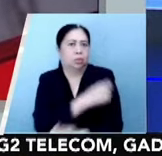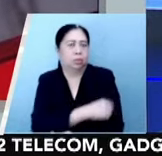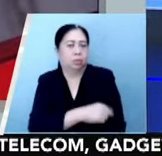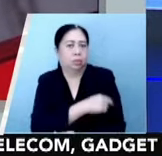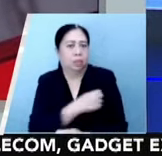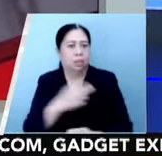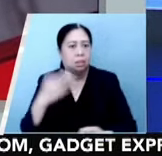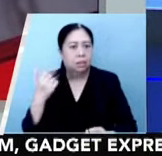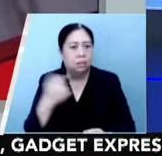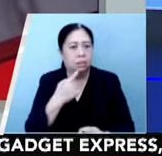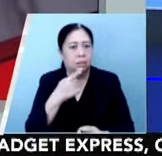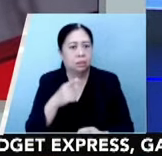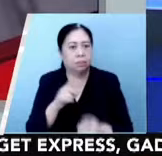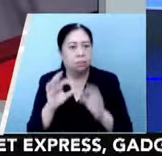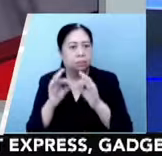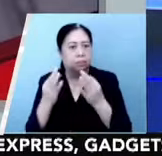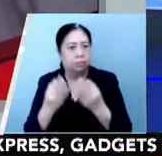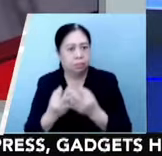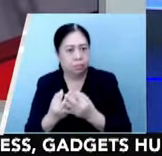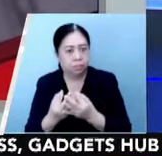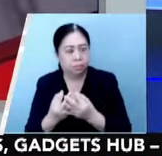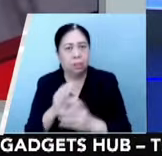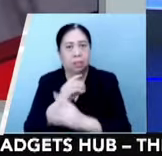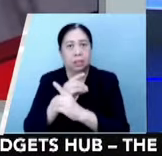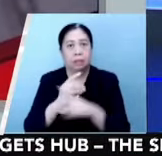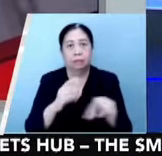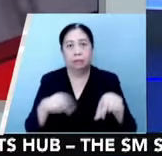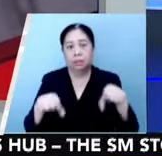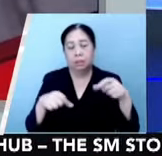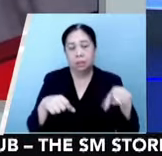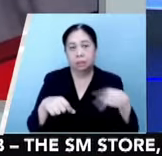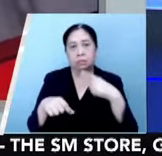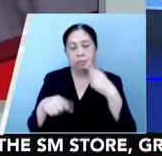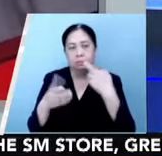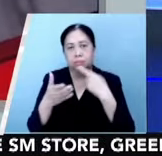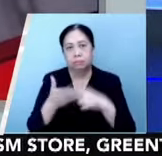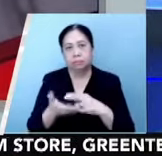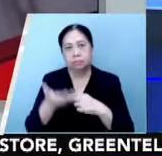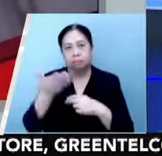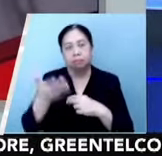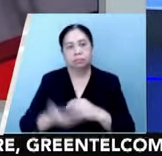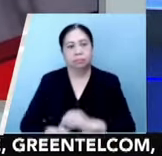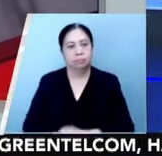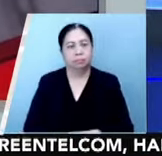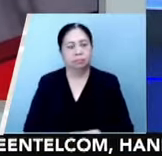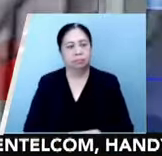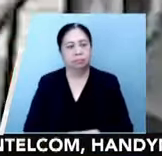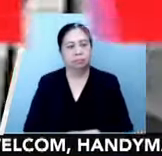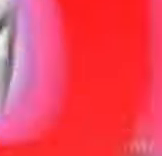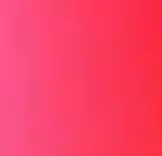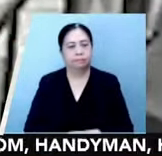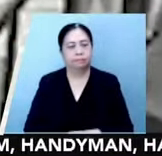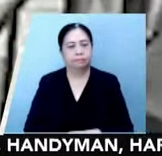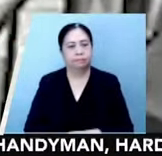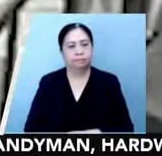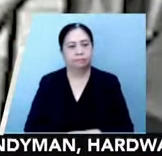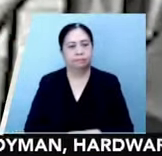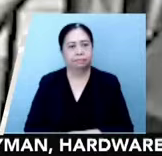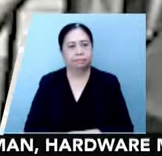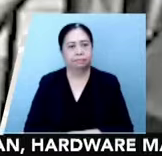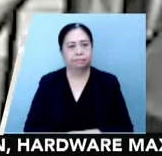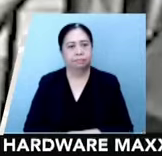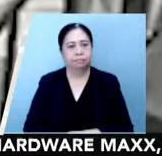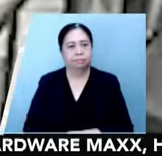ayon sa kanyang pamilya. Ang depensa ng rider sa pagtutok ni Marisol Abdurrahman, exclusive.